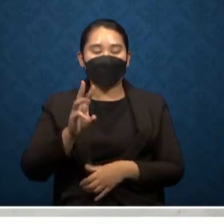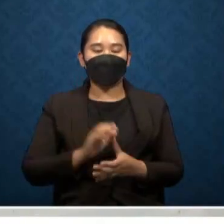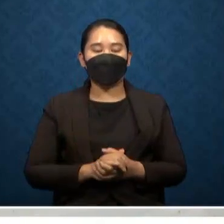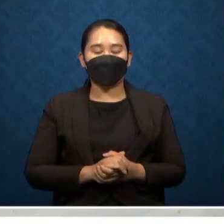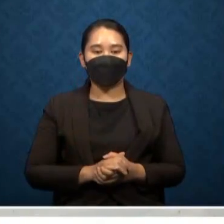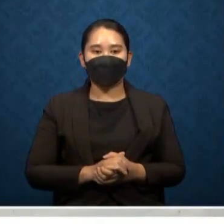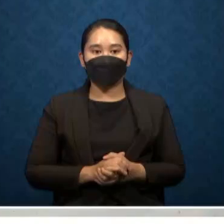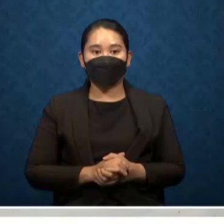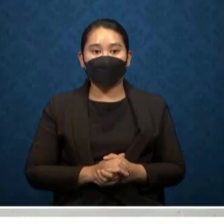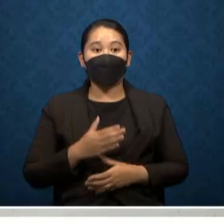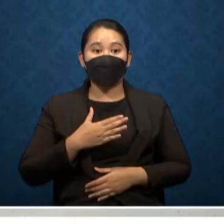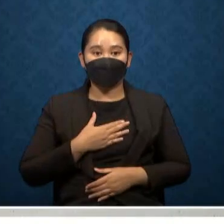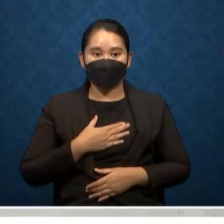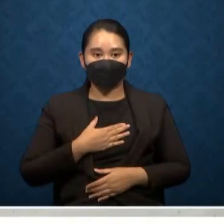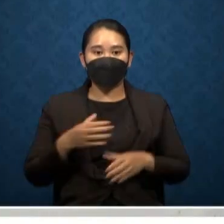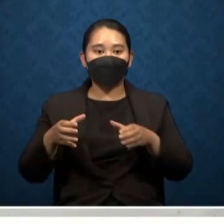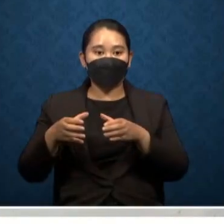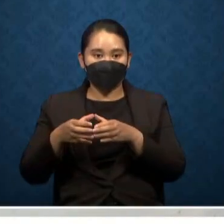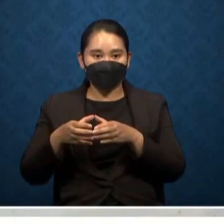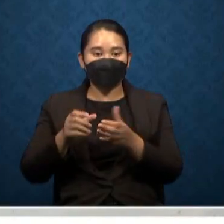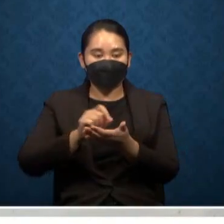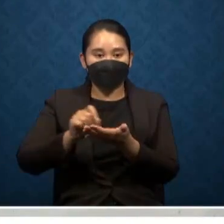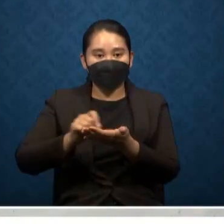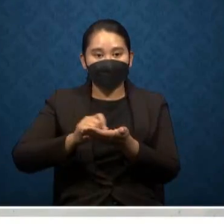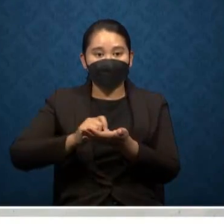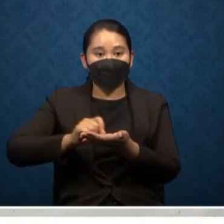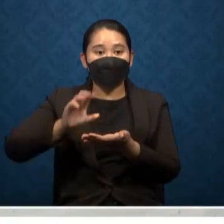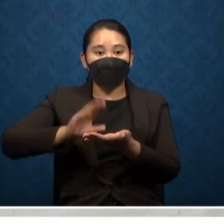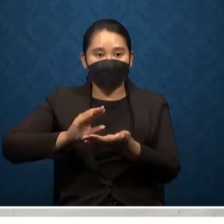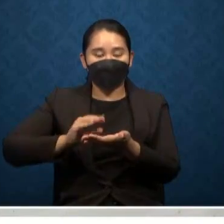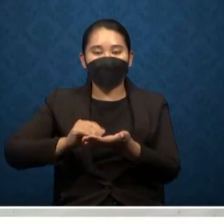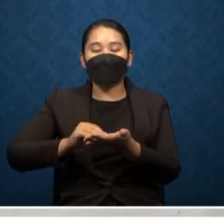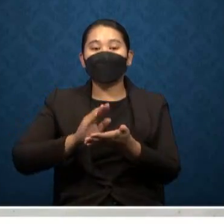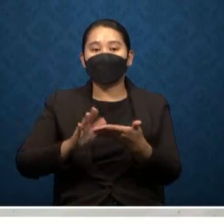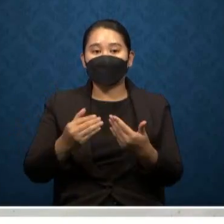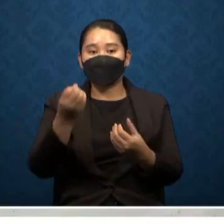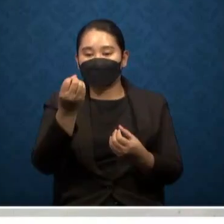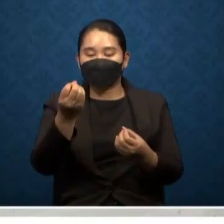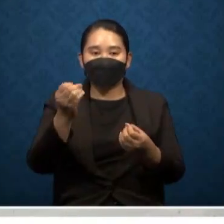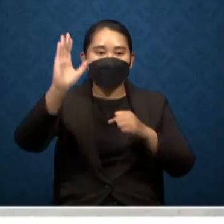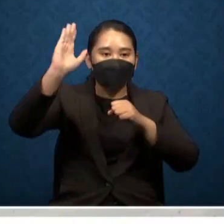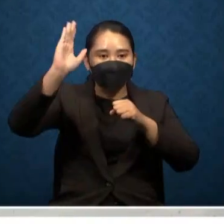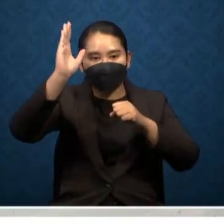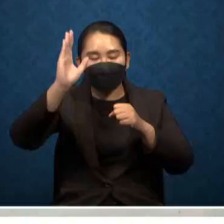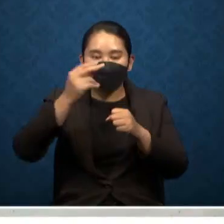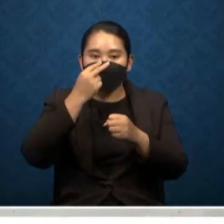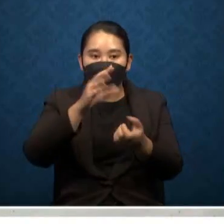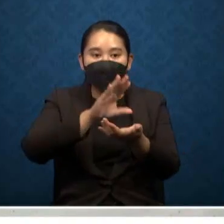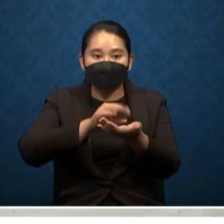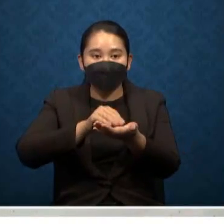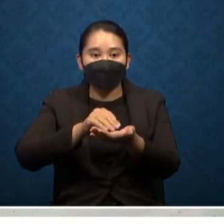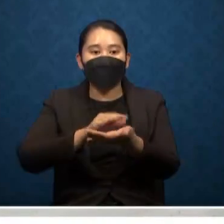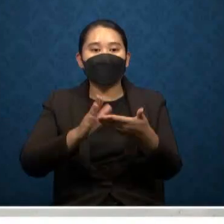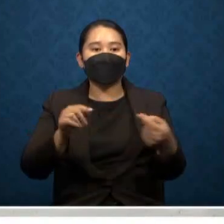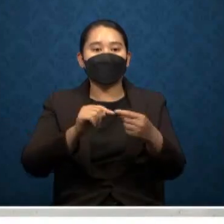างผมเองก็ทางทีมงานก็ได้จดประเด็นเพิ่มเติมจากในส่วนที่ท่านได้อภิปรายจากรายงานผล